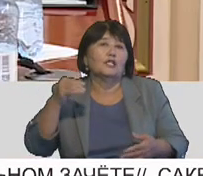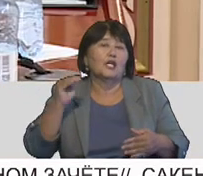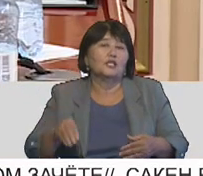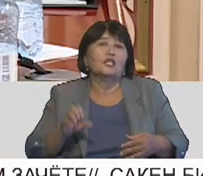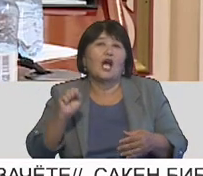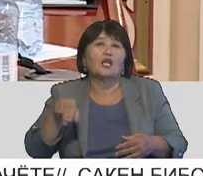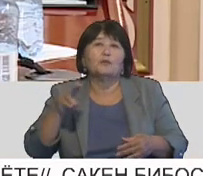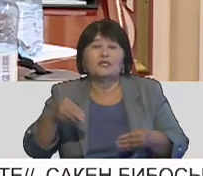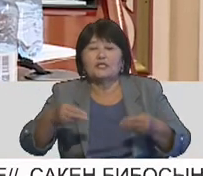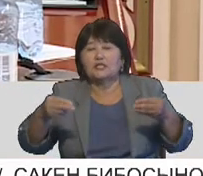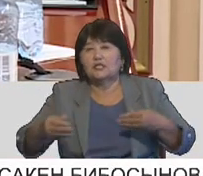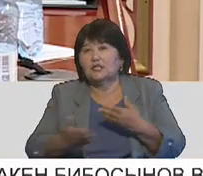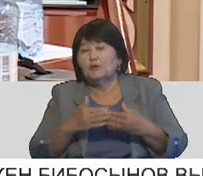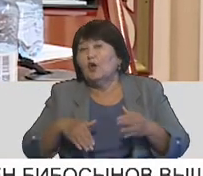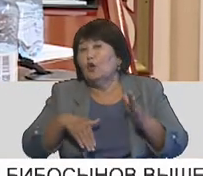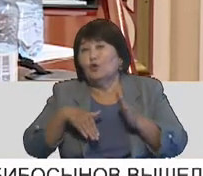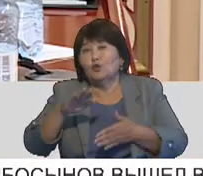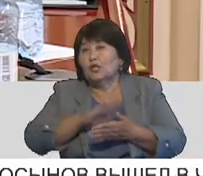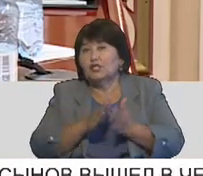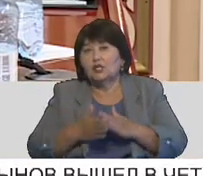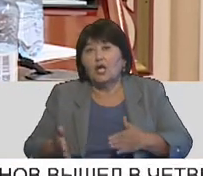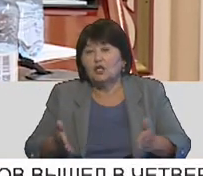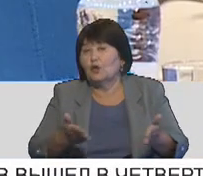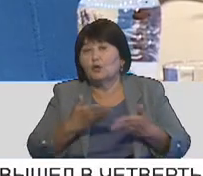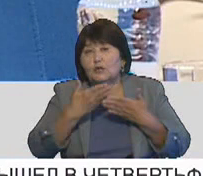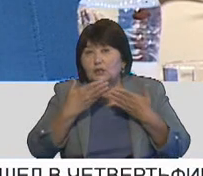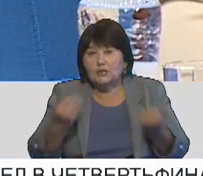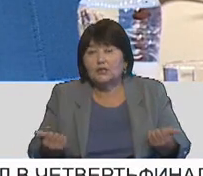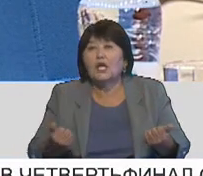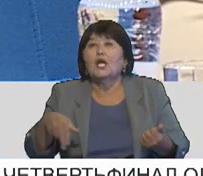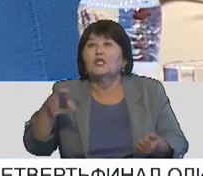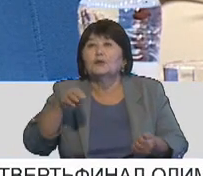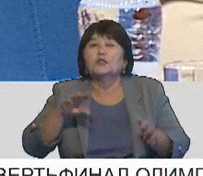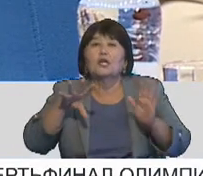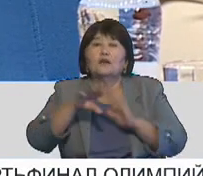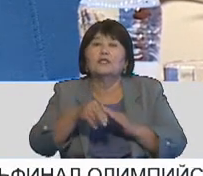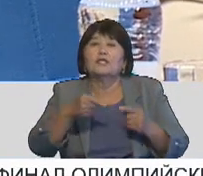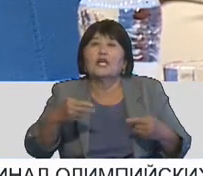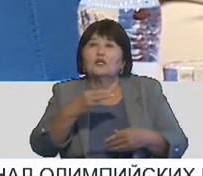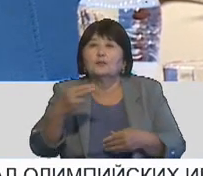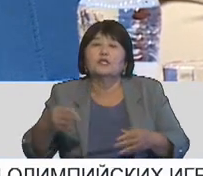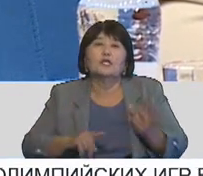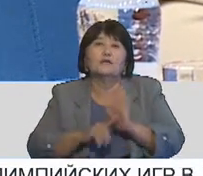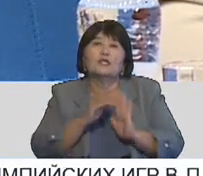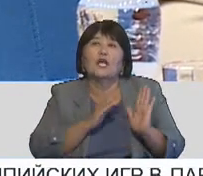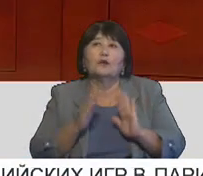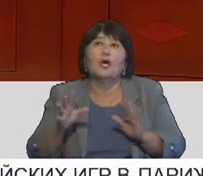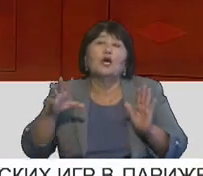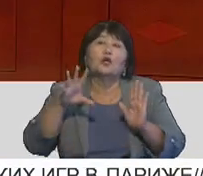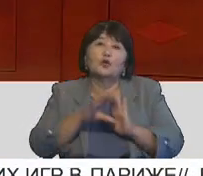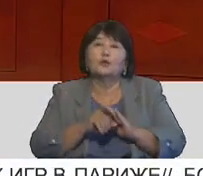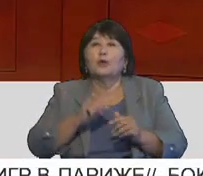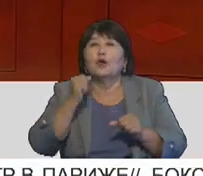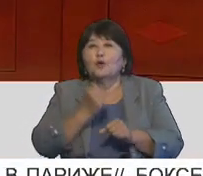протоколов К сожалению улучшения ситуации на дорогах не отмечается депутаты Внесли ряд предложений по наведению порядка в том числе